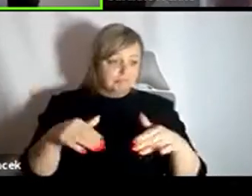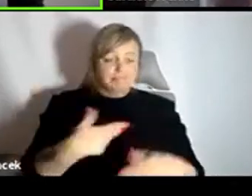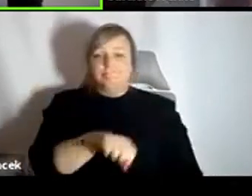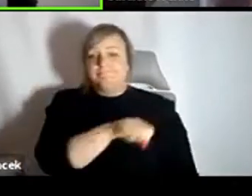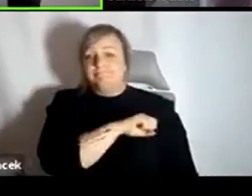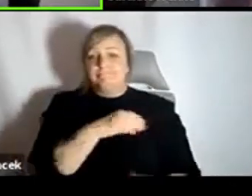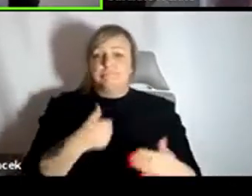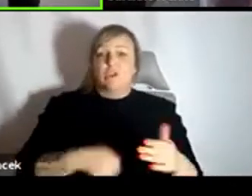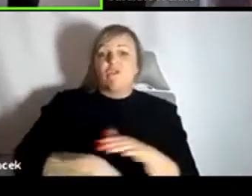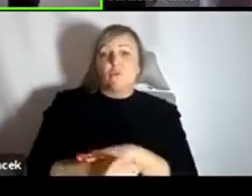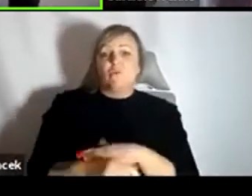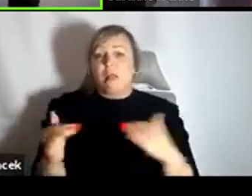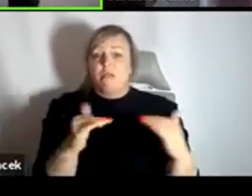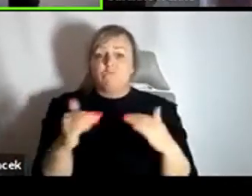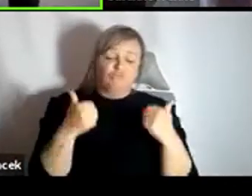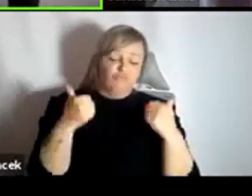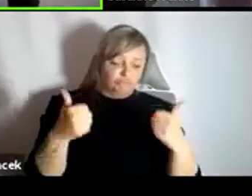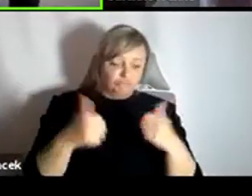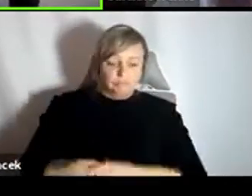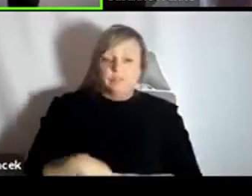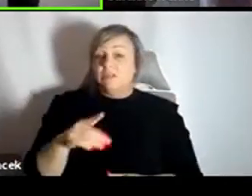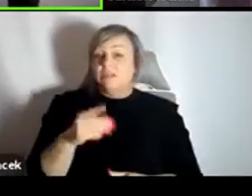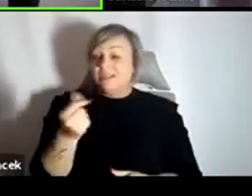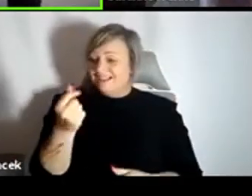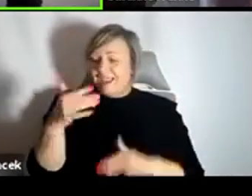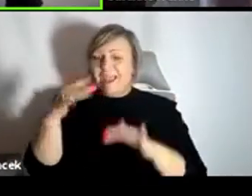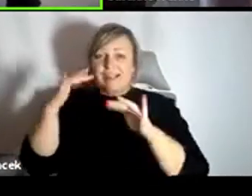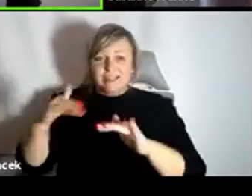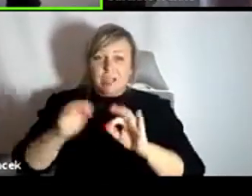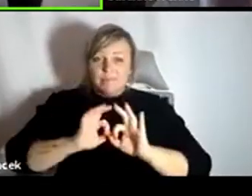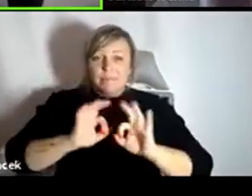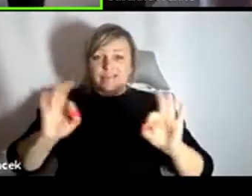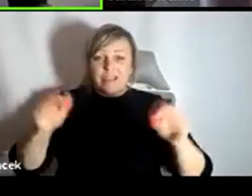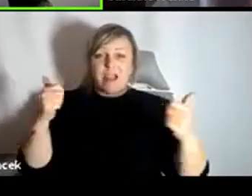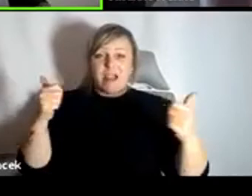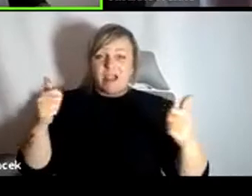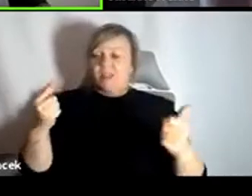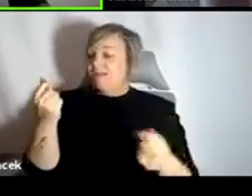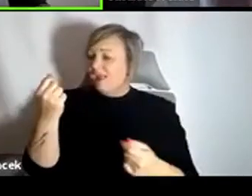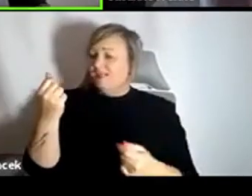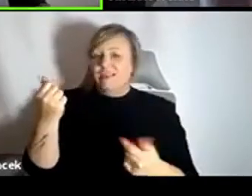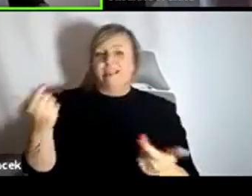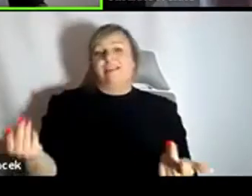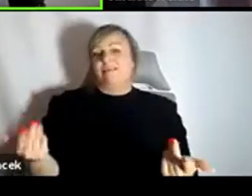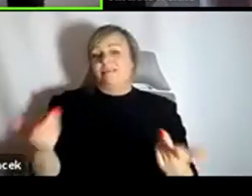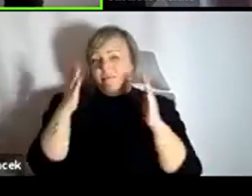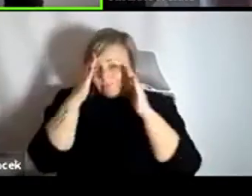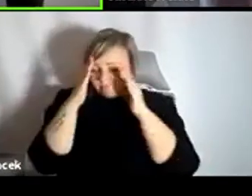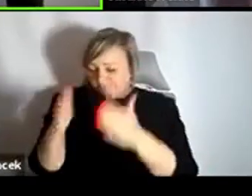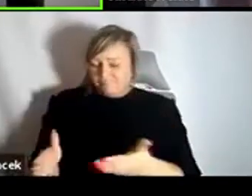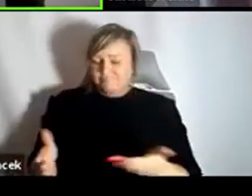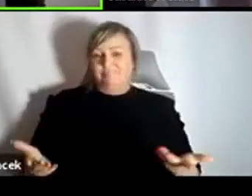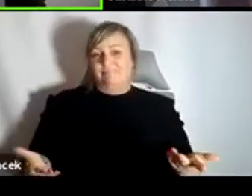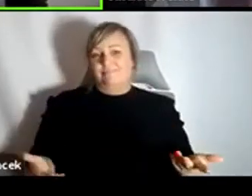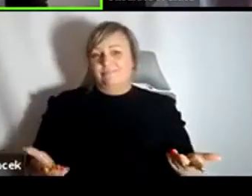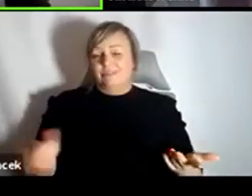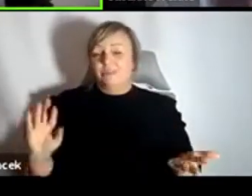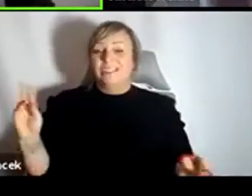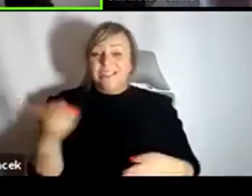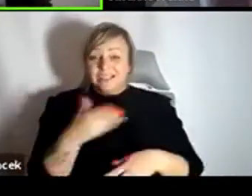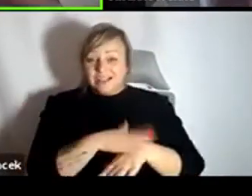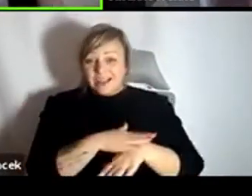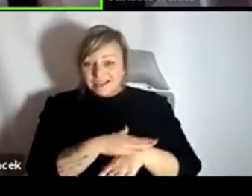erfolgreichen Fußball und je mehr Geld im System, desto besser bist du und gleichzeitig hast du dann